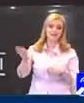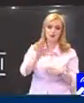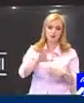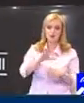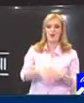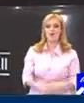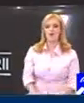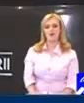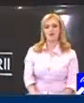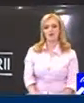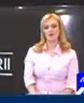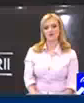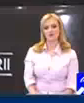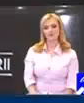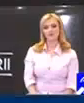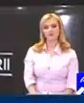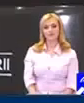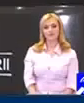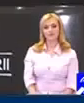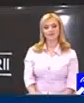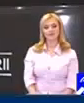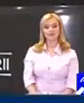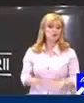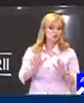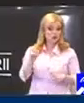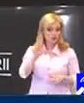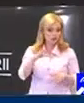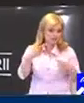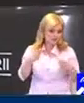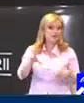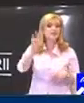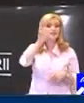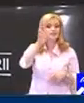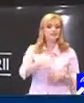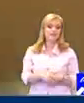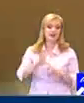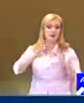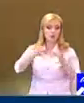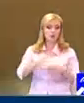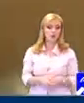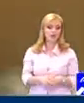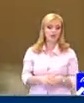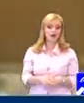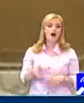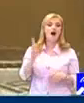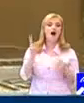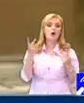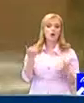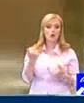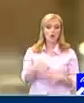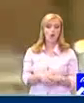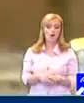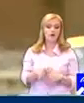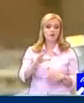magazinele din Uniunea Europeană și nu doar, și în alte multe țări ai lumii. Acum beneficiarii PAC 2 vor